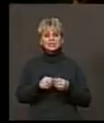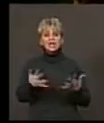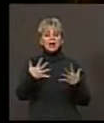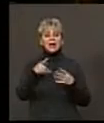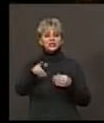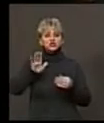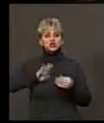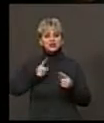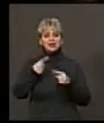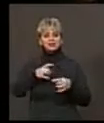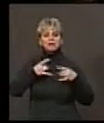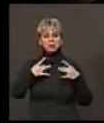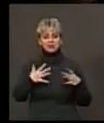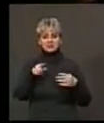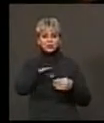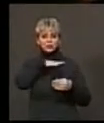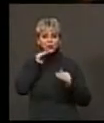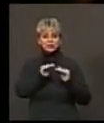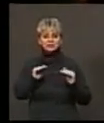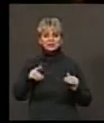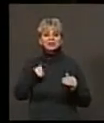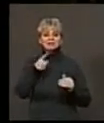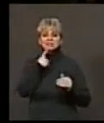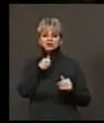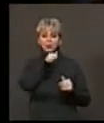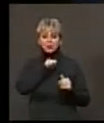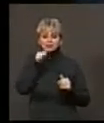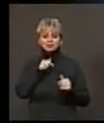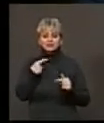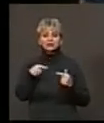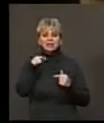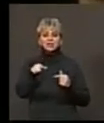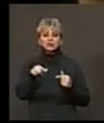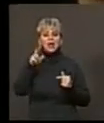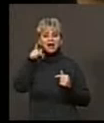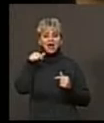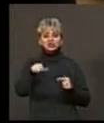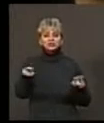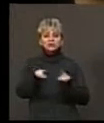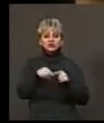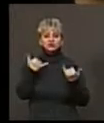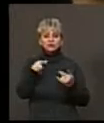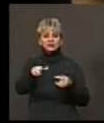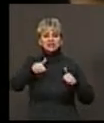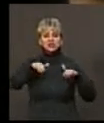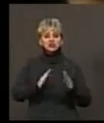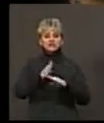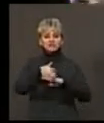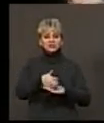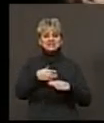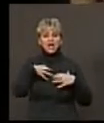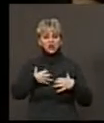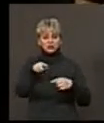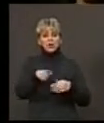Конечно же, ждали этого праздника. Многие дети, я вам даже скажу по секрету, даже с кашлем, но все равно сегодня решили выйти и